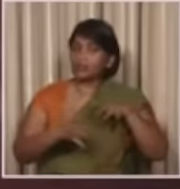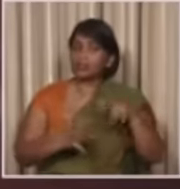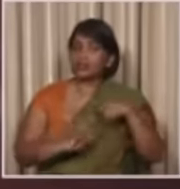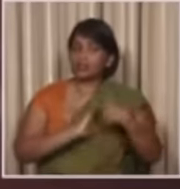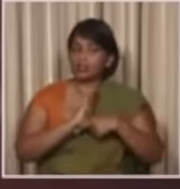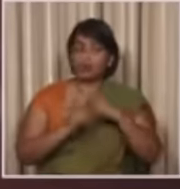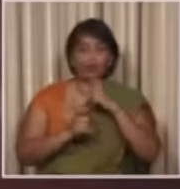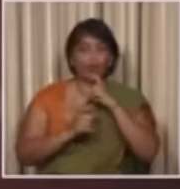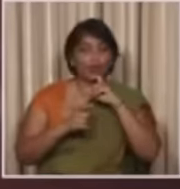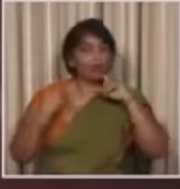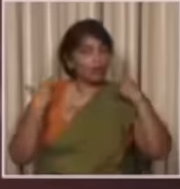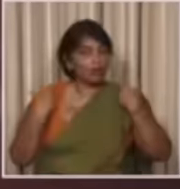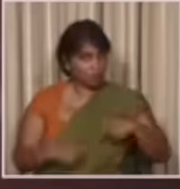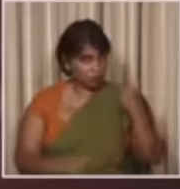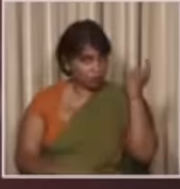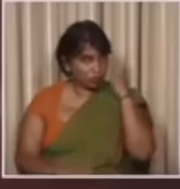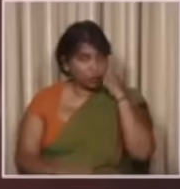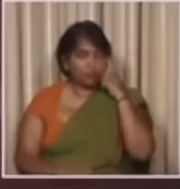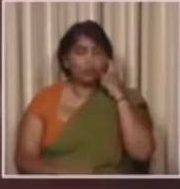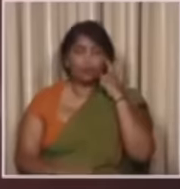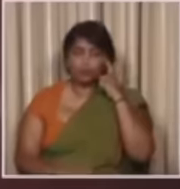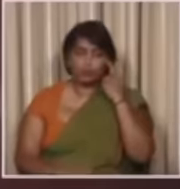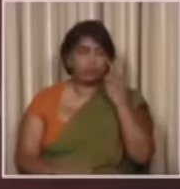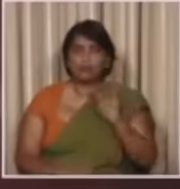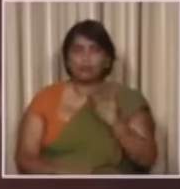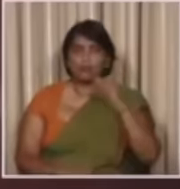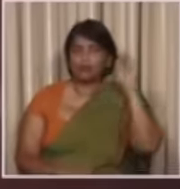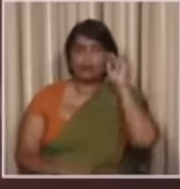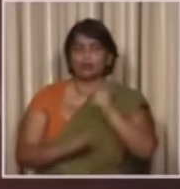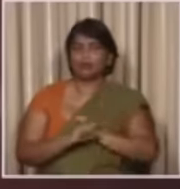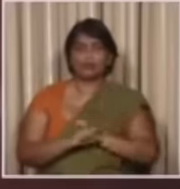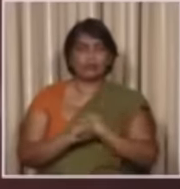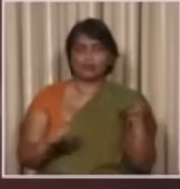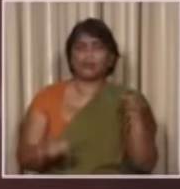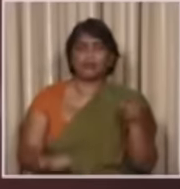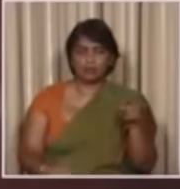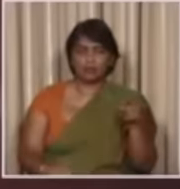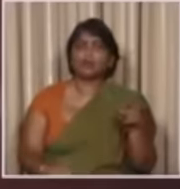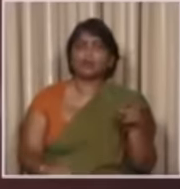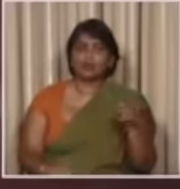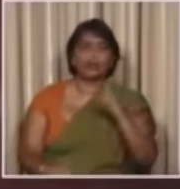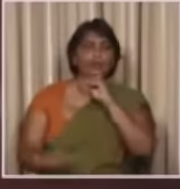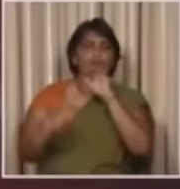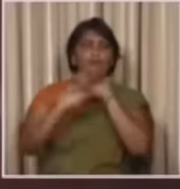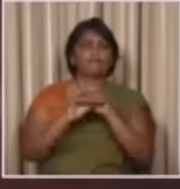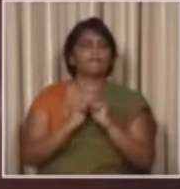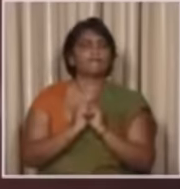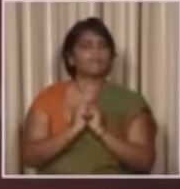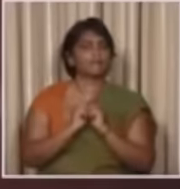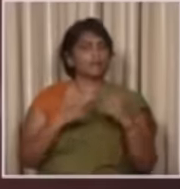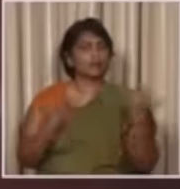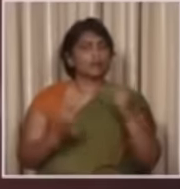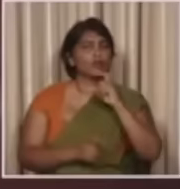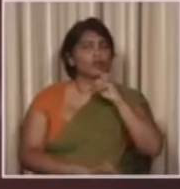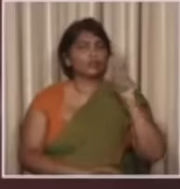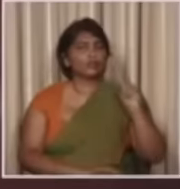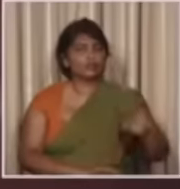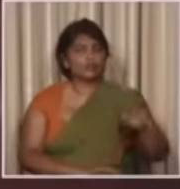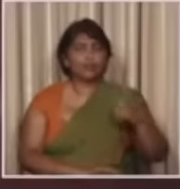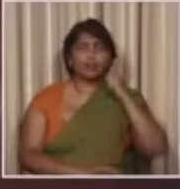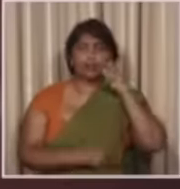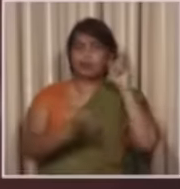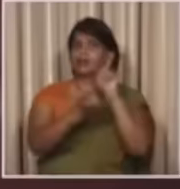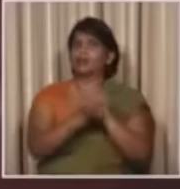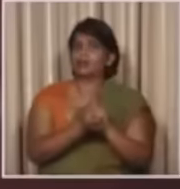ලංකාවෙ ඉන්න උසාවිය ලෝයර්ලා දැනගන්නවා කියන තීන්දුව මම නම් කොහෙවත් අහලා නැහැ මම හිතනවා එන උසාවි කියලා තේරුමන්නේ අපි නඩුකාර නඩු ආන මිනිසු